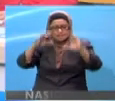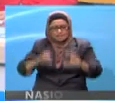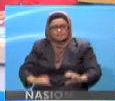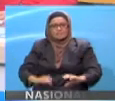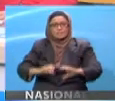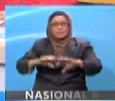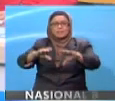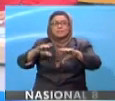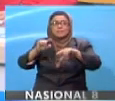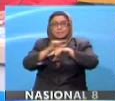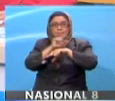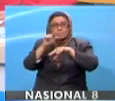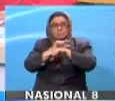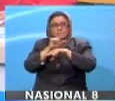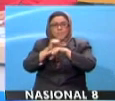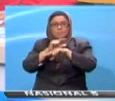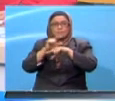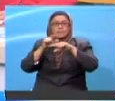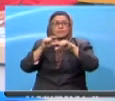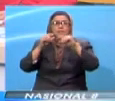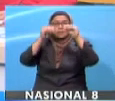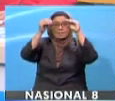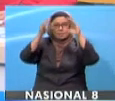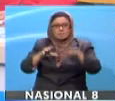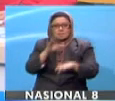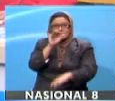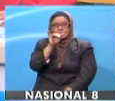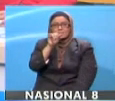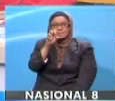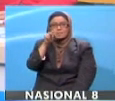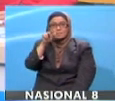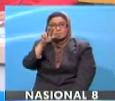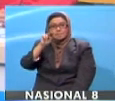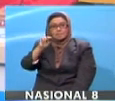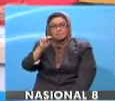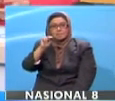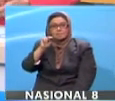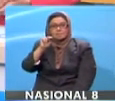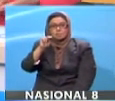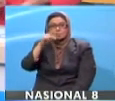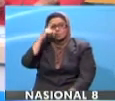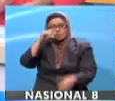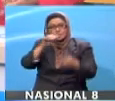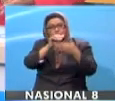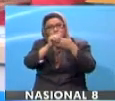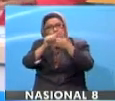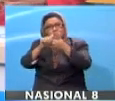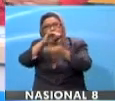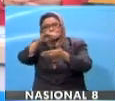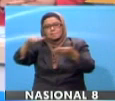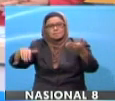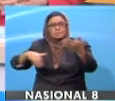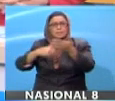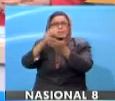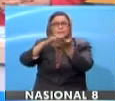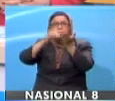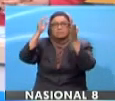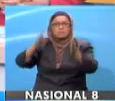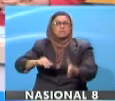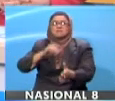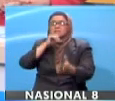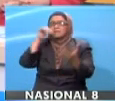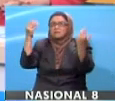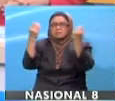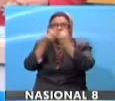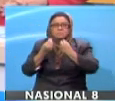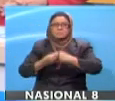Menengah Kebangsaan Lasal, Petaling Jaya, Cikgu Yasmin Nurul Amin dalam membimbing semua pelajarnya tanpa mengira latar belakang, agama